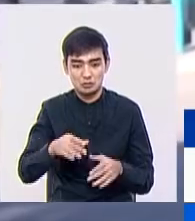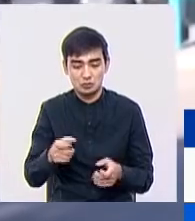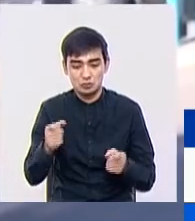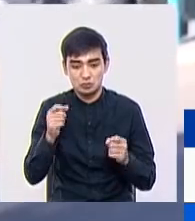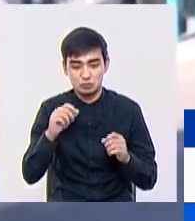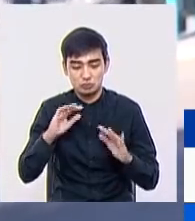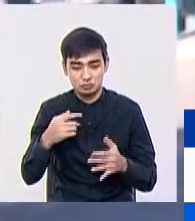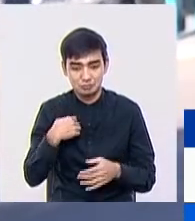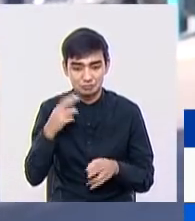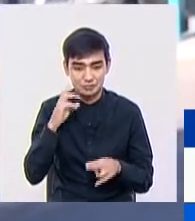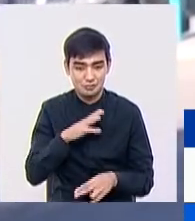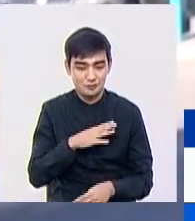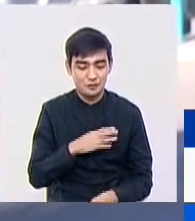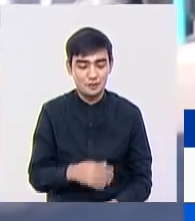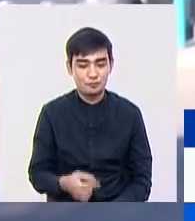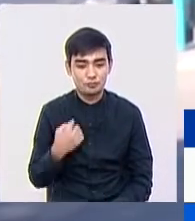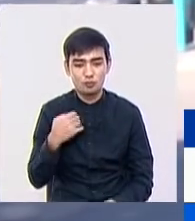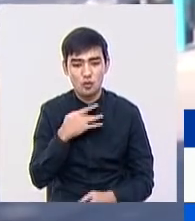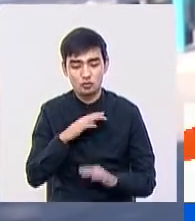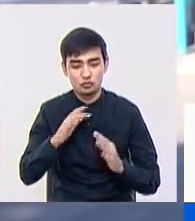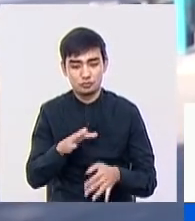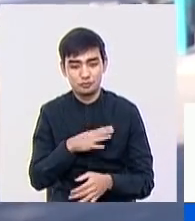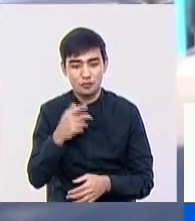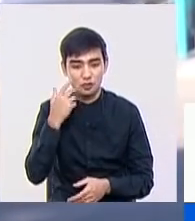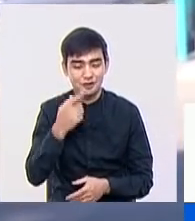случилось. У нас много случаев было, когда наши граждане